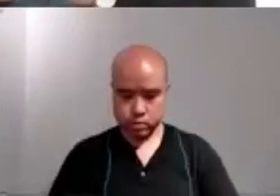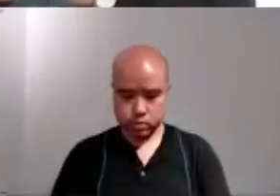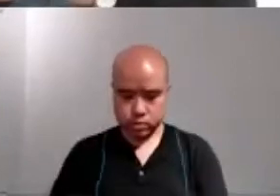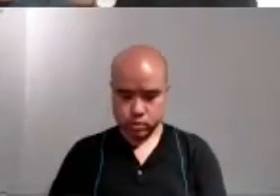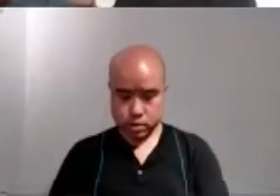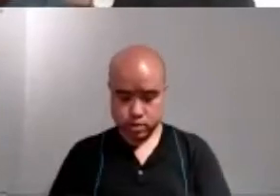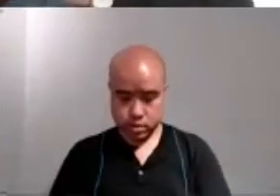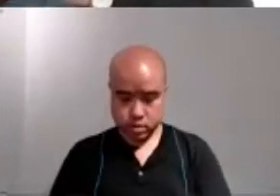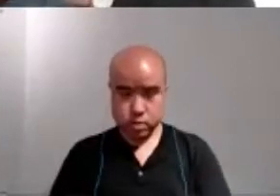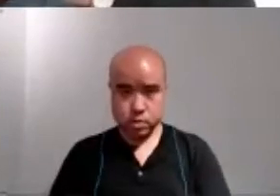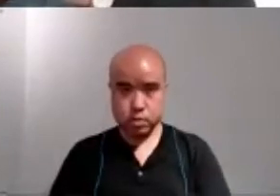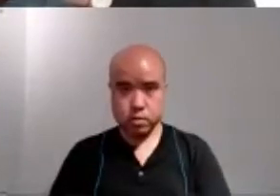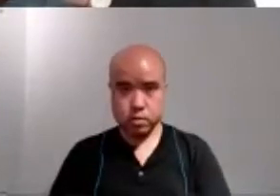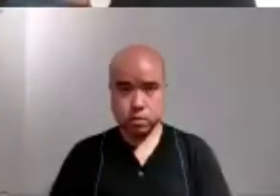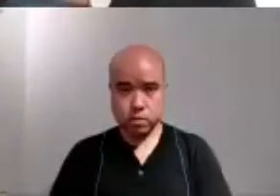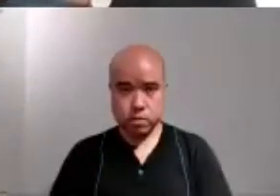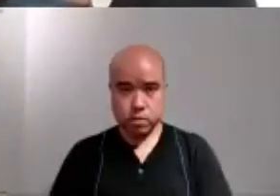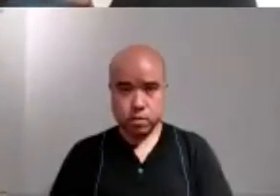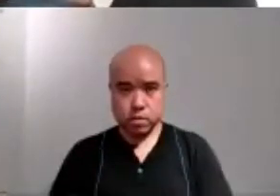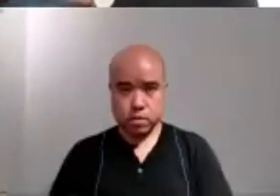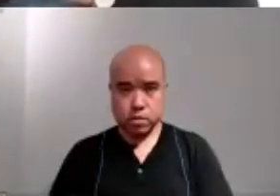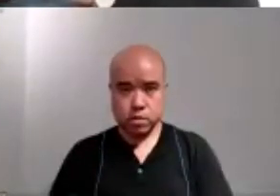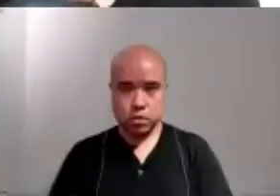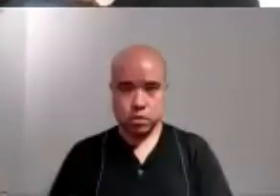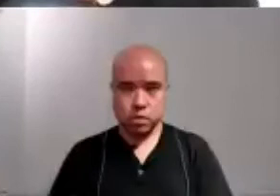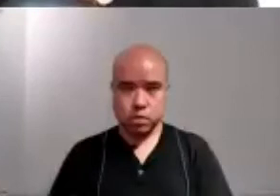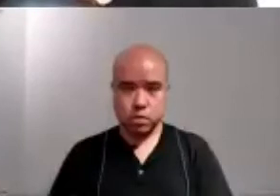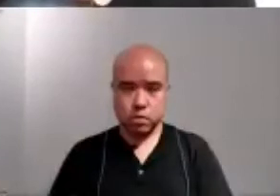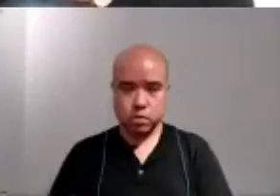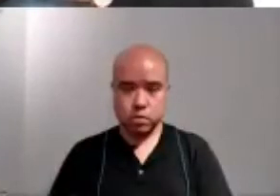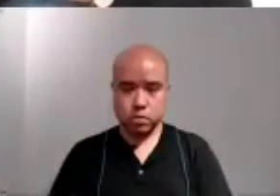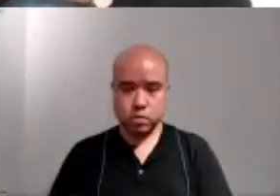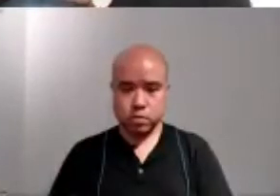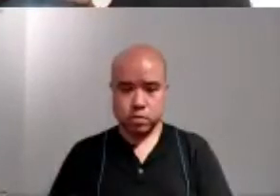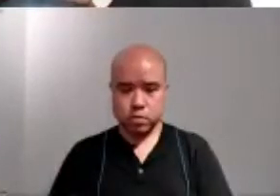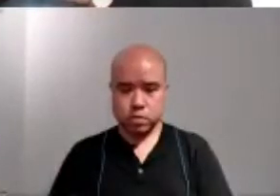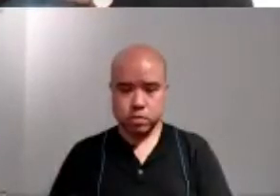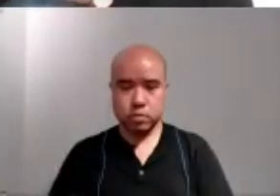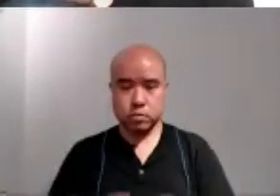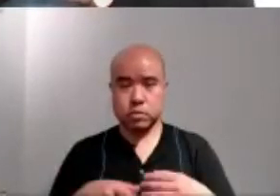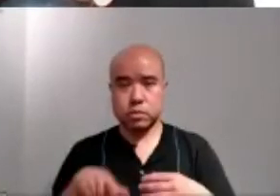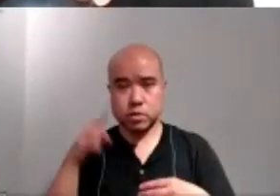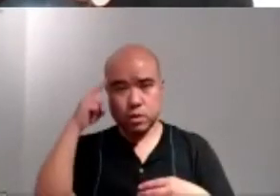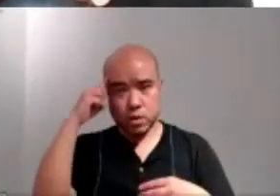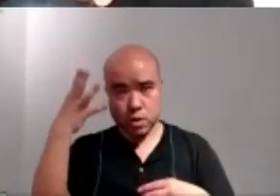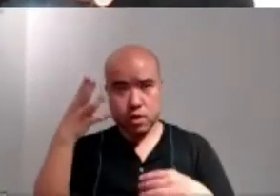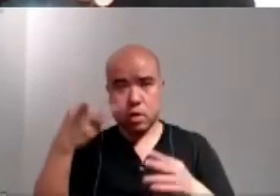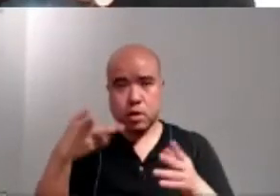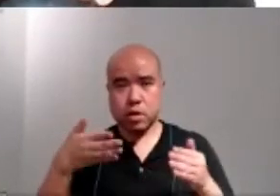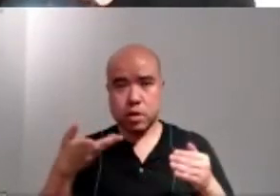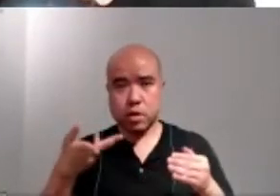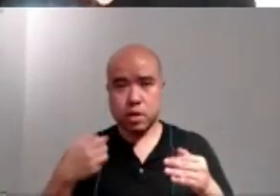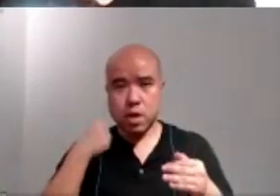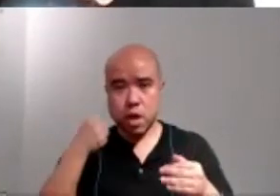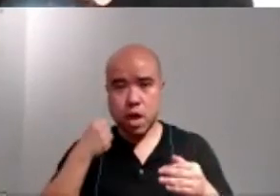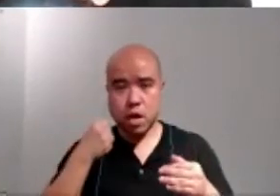为咗完成呢两个目标咧，我哋计划为天天加油站去计划咗一个比较全面嘅